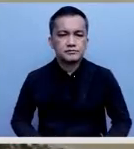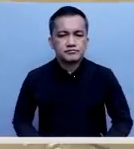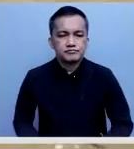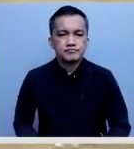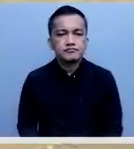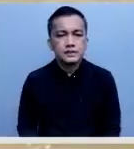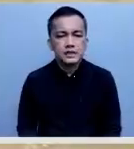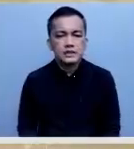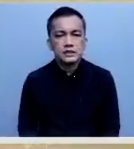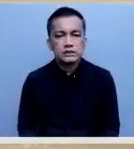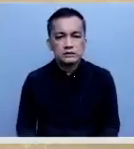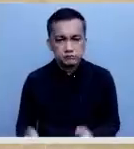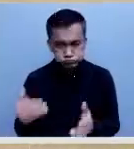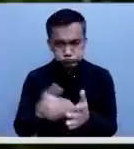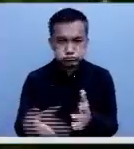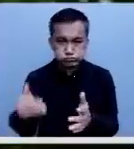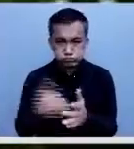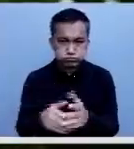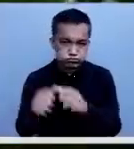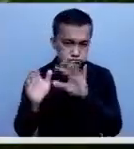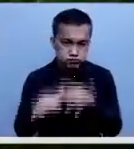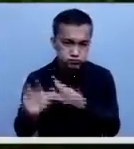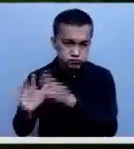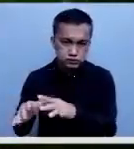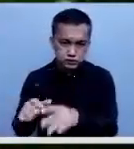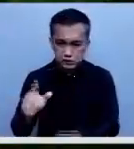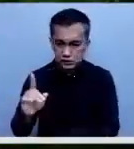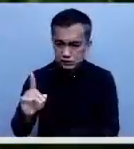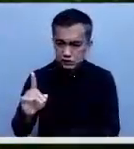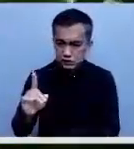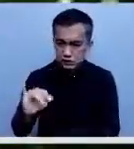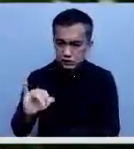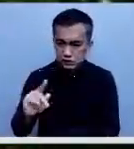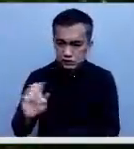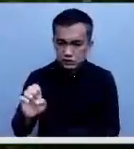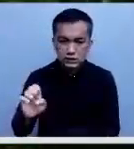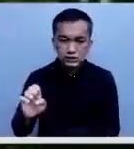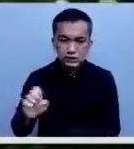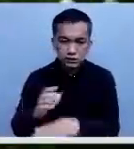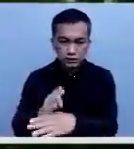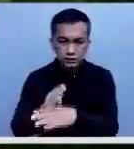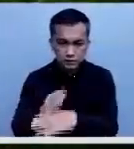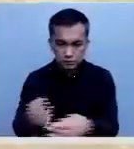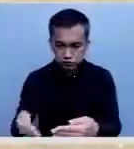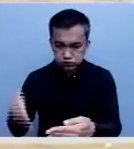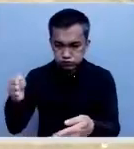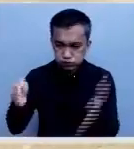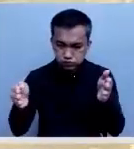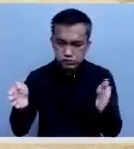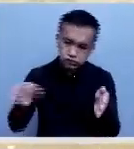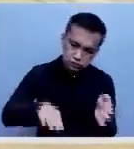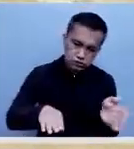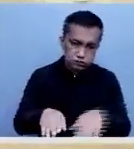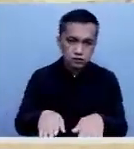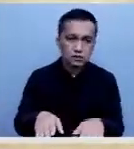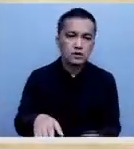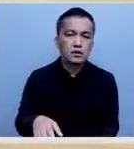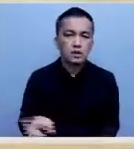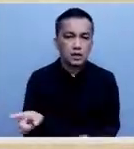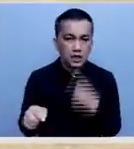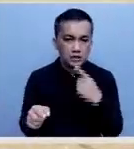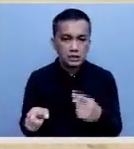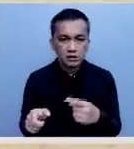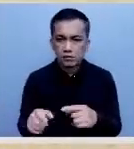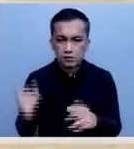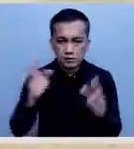sa sunod-sunod na malalakas na ulan, bumigay na rin ang mga dike na nagpoprotekta sa mga barangay mula sa pag-apo ng tubig. Ang problema, hindi pa rin